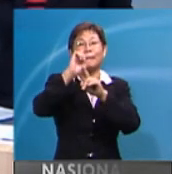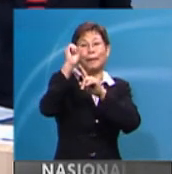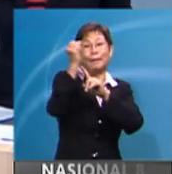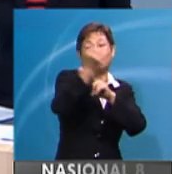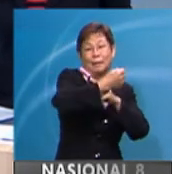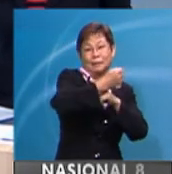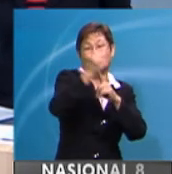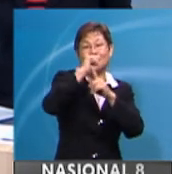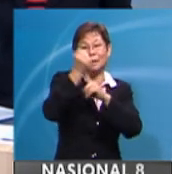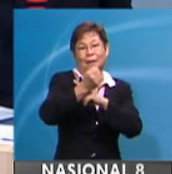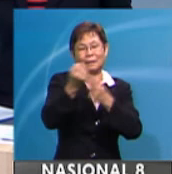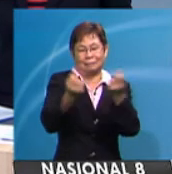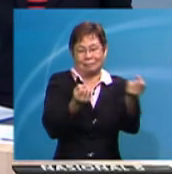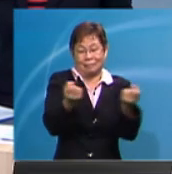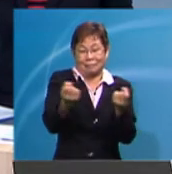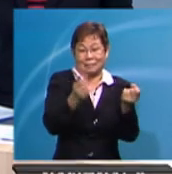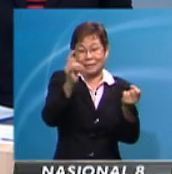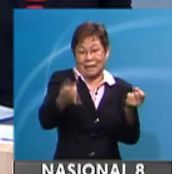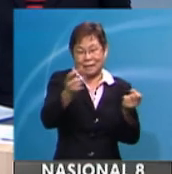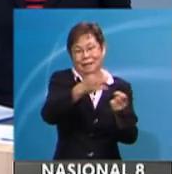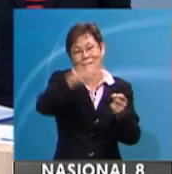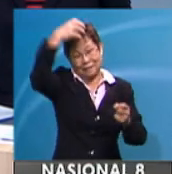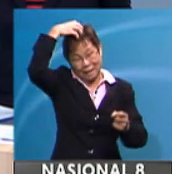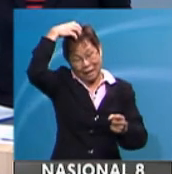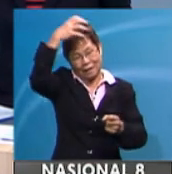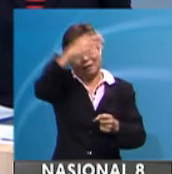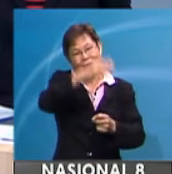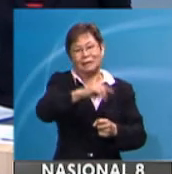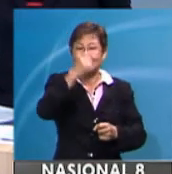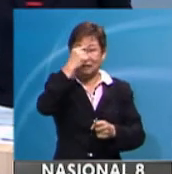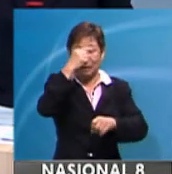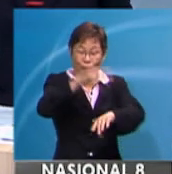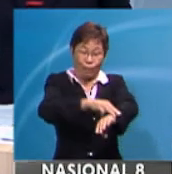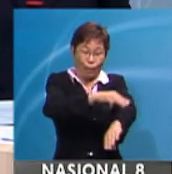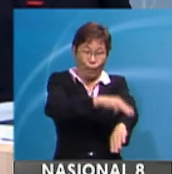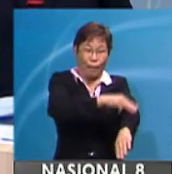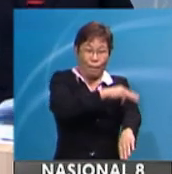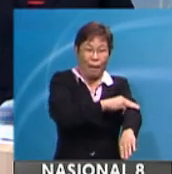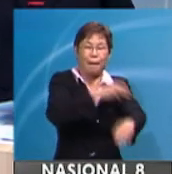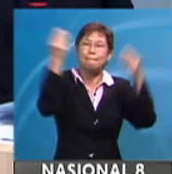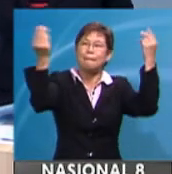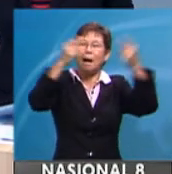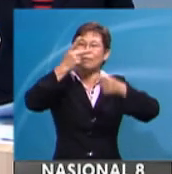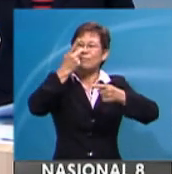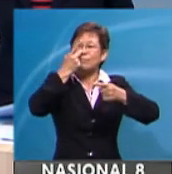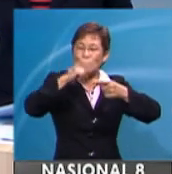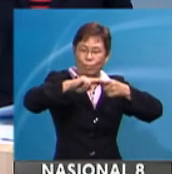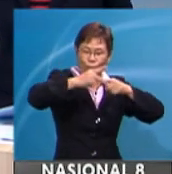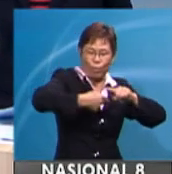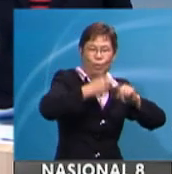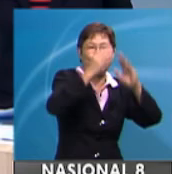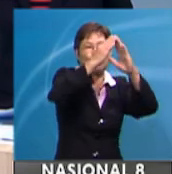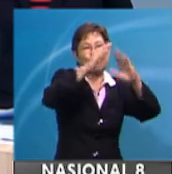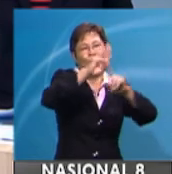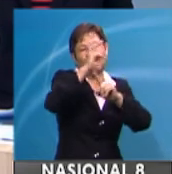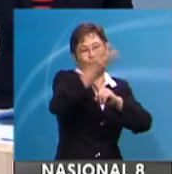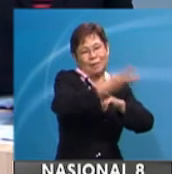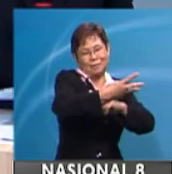India muslim Kuala Lumpur dan Selangor pbaktim menganjurkan Majlis berkatan Di Rumah Kebajikan